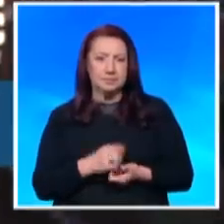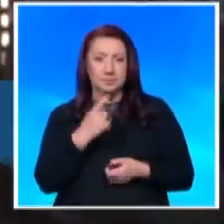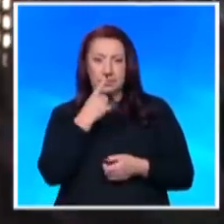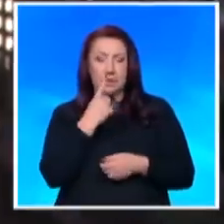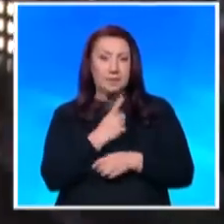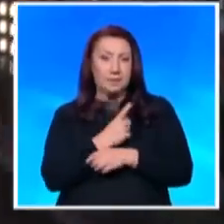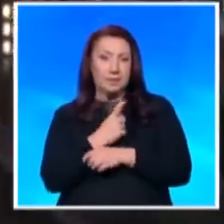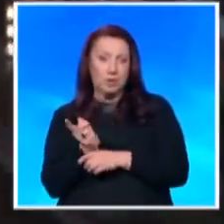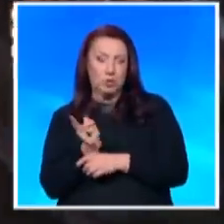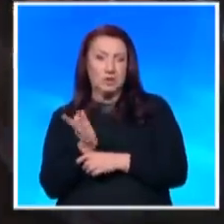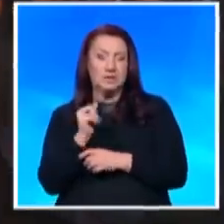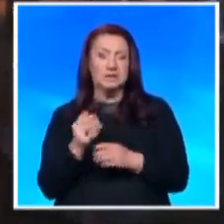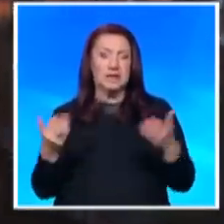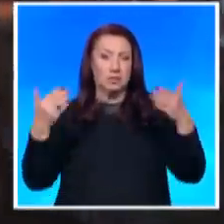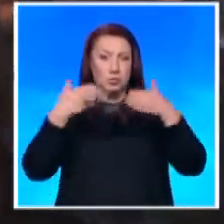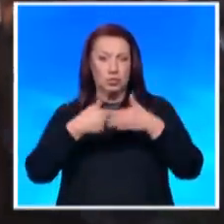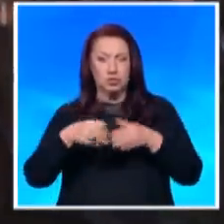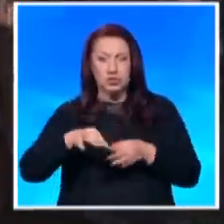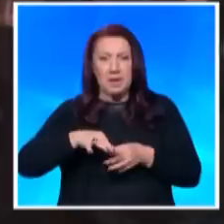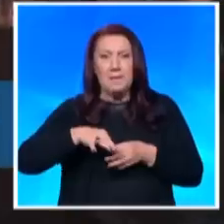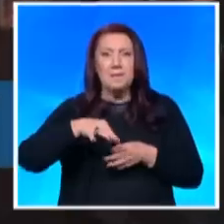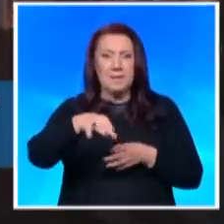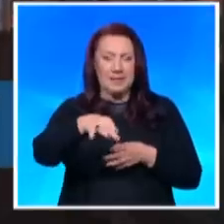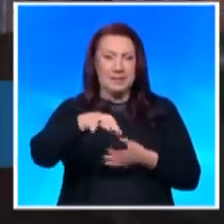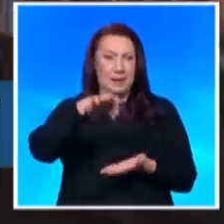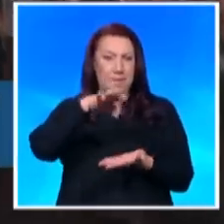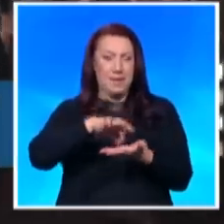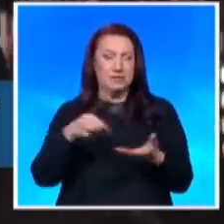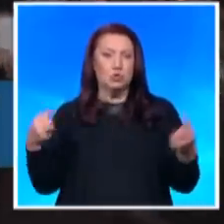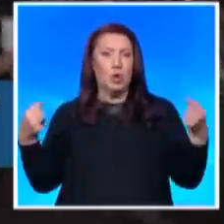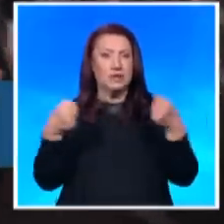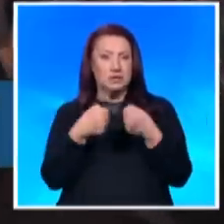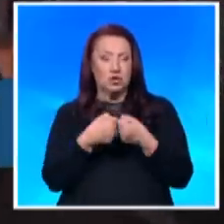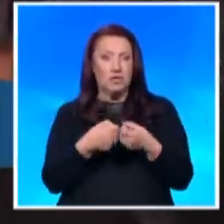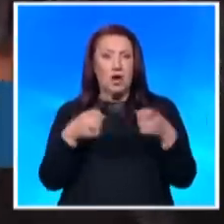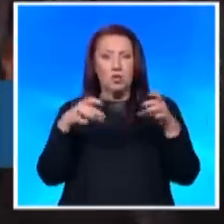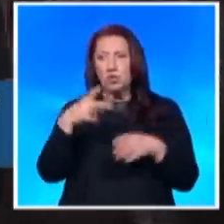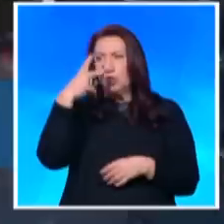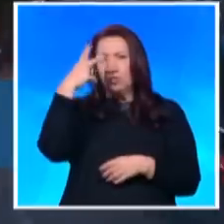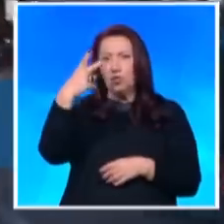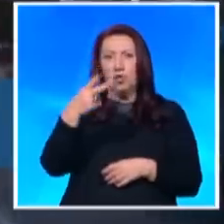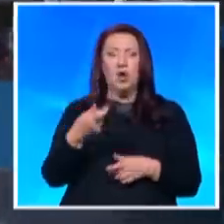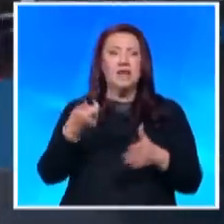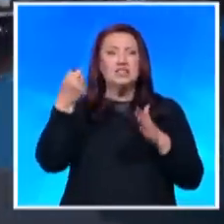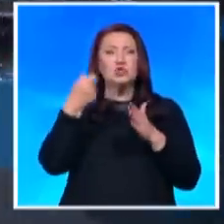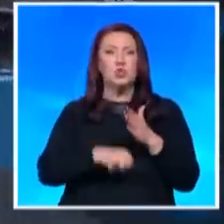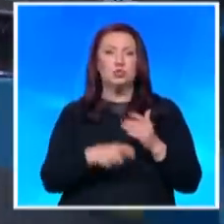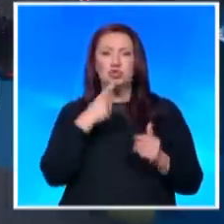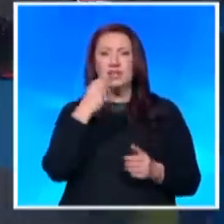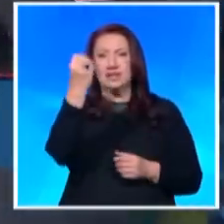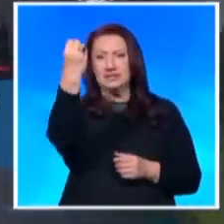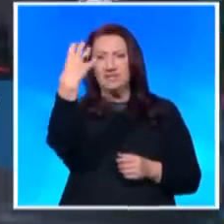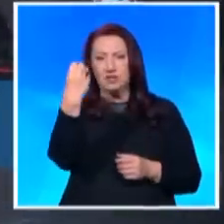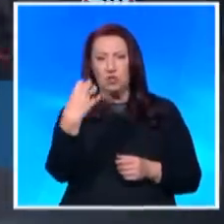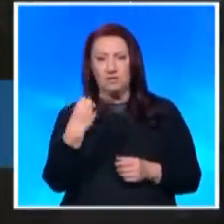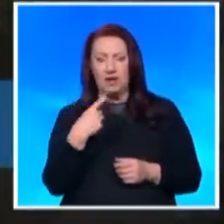и само метри от мястото на катастрофата на булевард Сливница отново намираме изключен светофар. Обиколката ни продължава